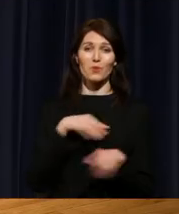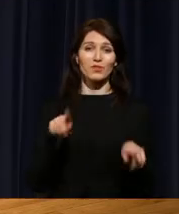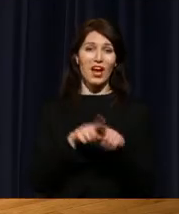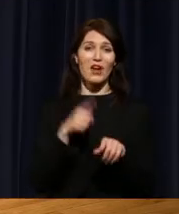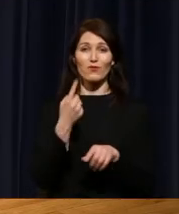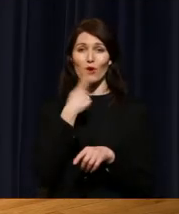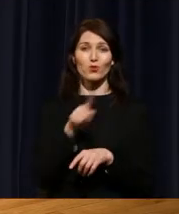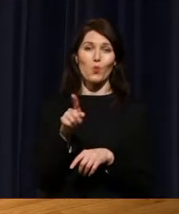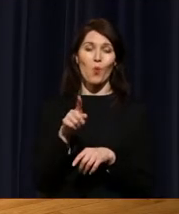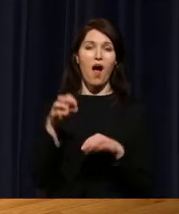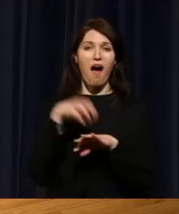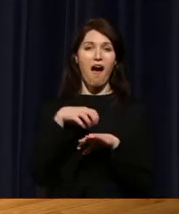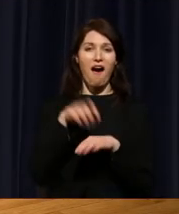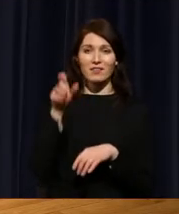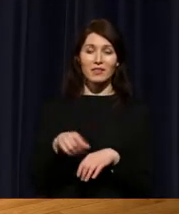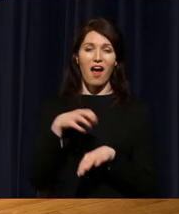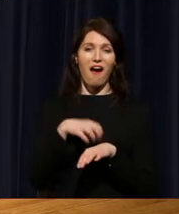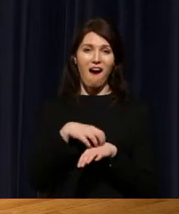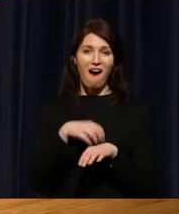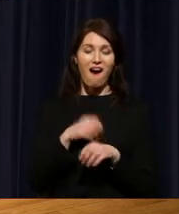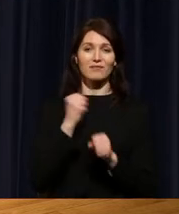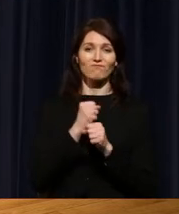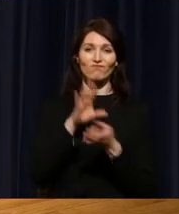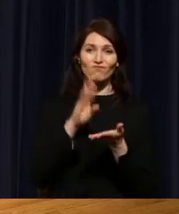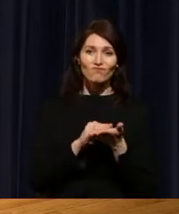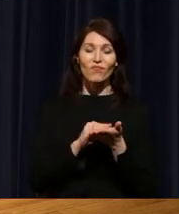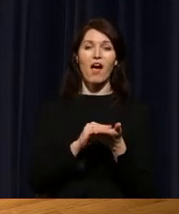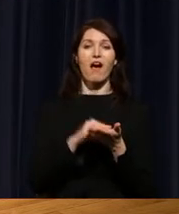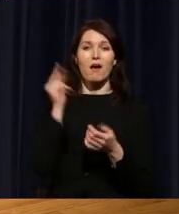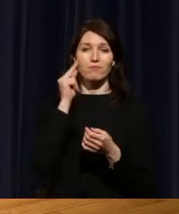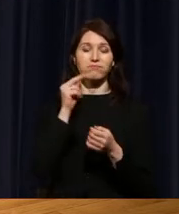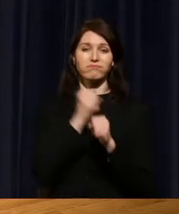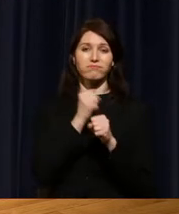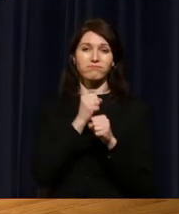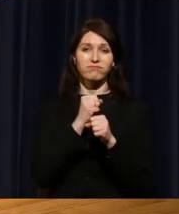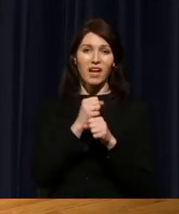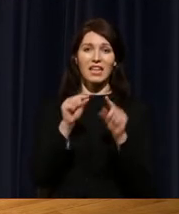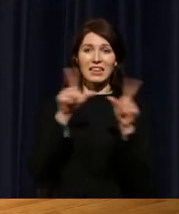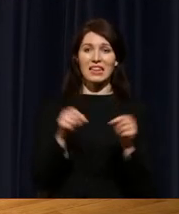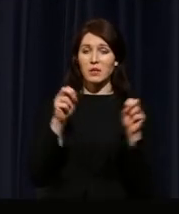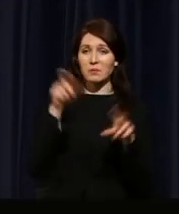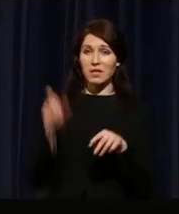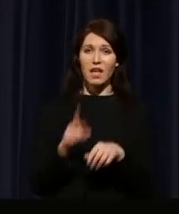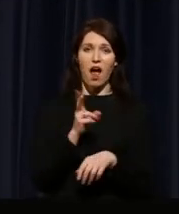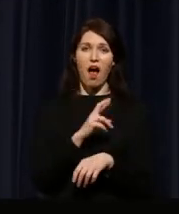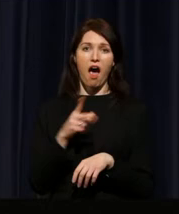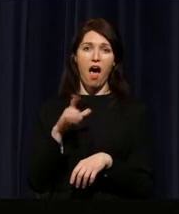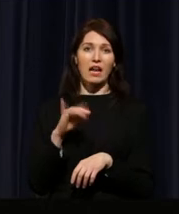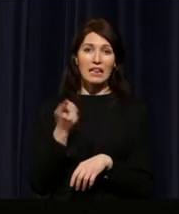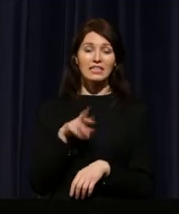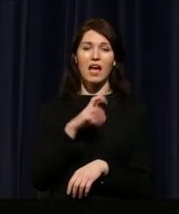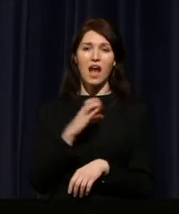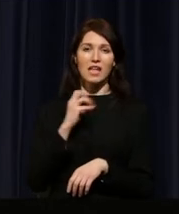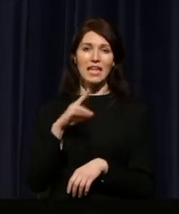viens no ārstiem, ārs internists, rezidents nefroloģijā, es saprotu tālāk, man nevajag vairāk sacīt, Kārlis Rācens.